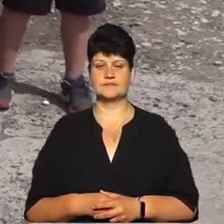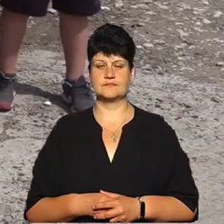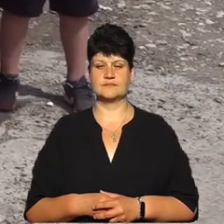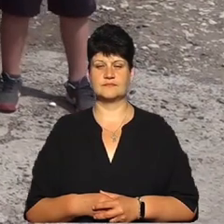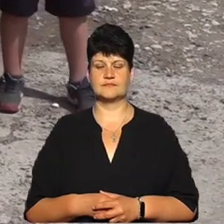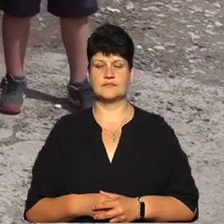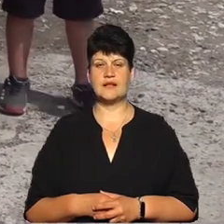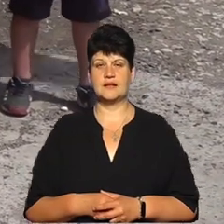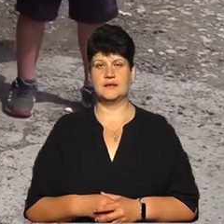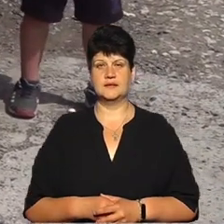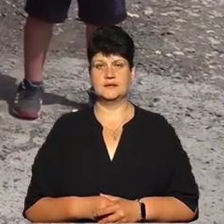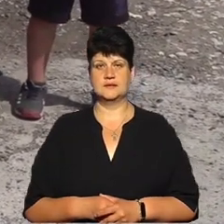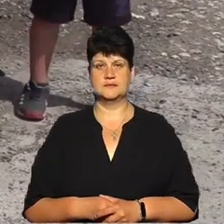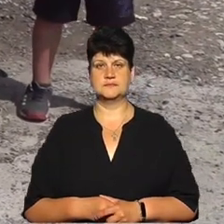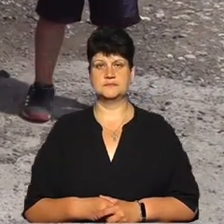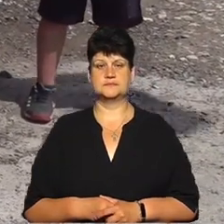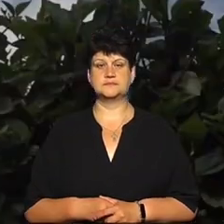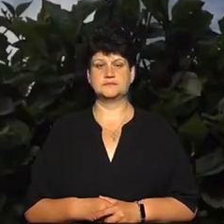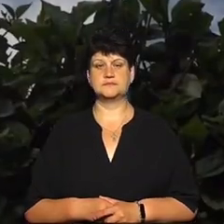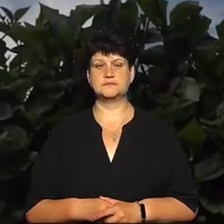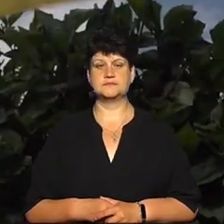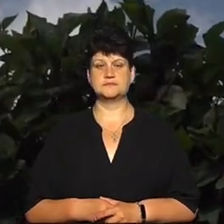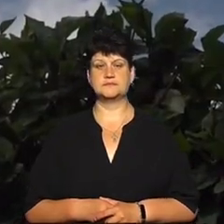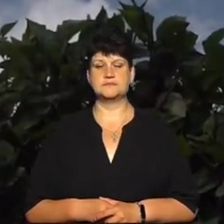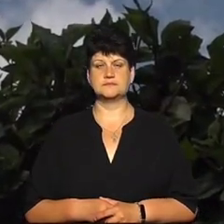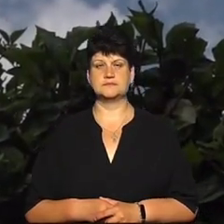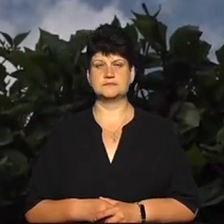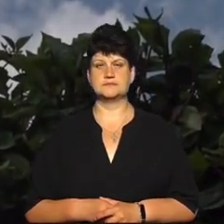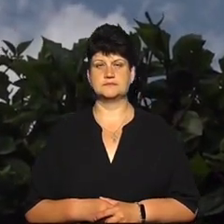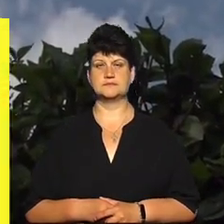Тарас Бурак, Оксана Галіяш, новини на Суспільному. Тернопільщина.